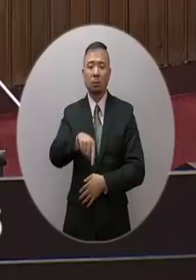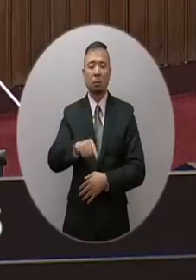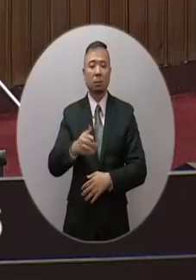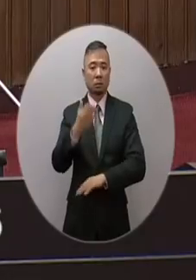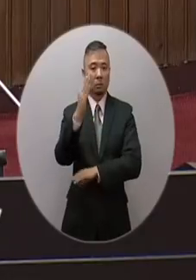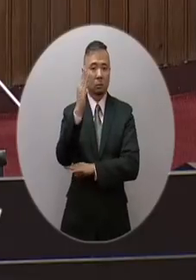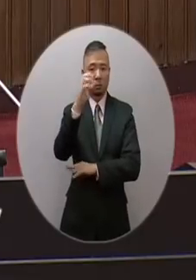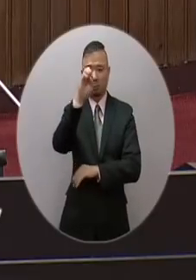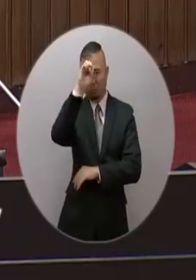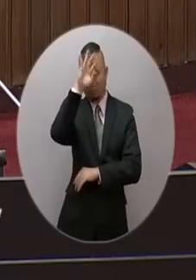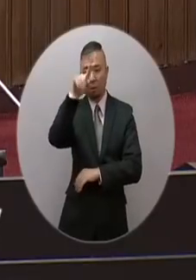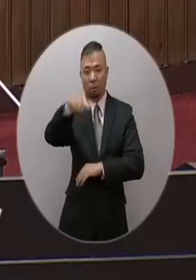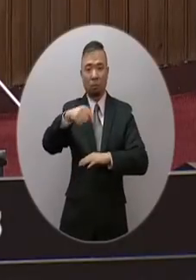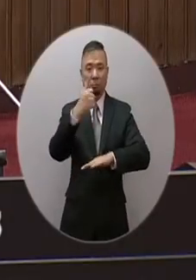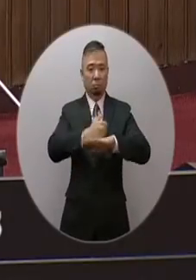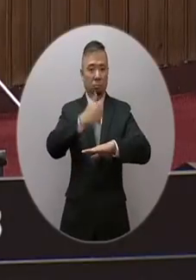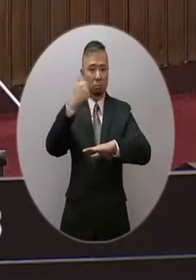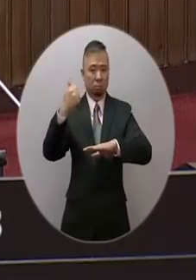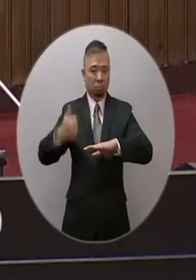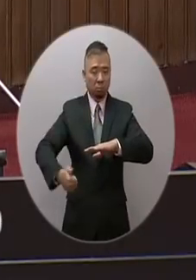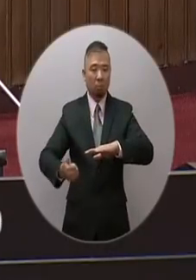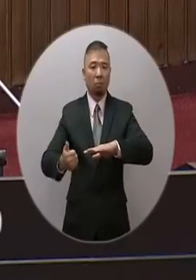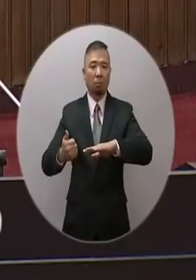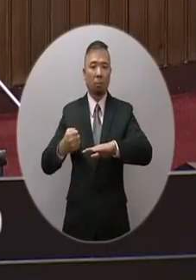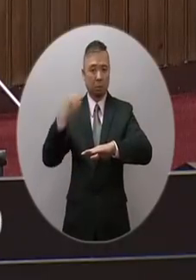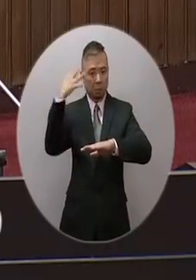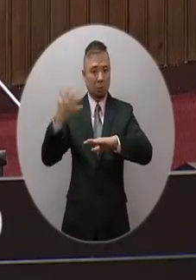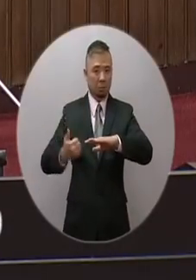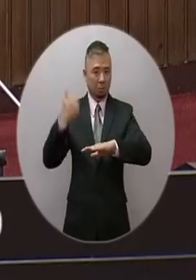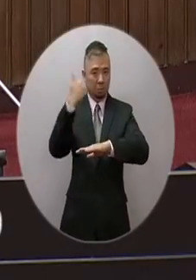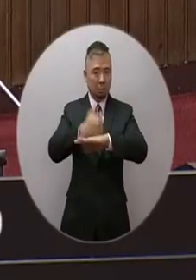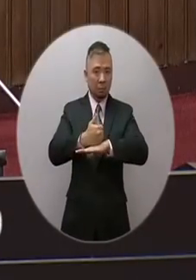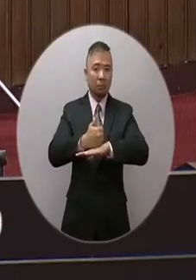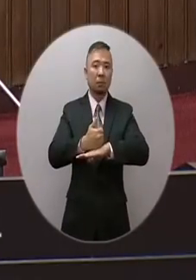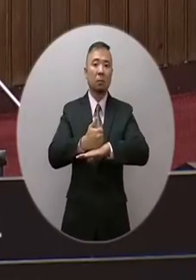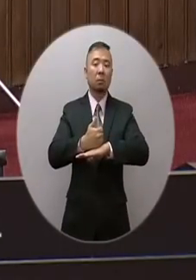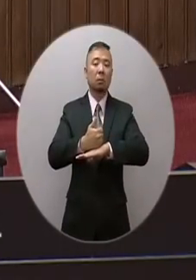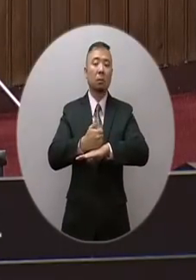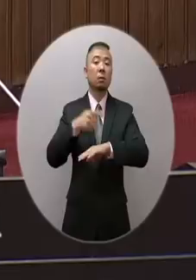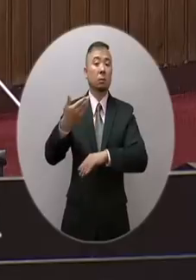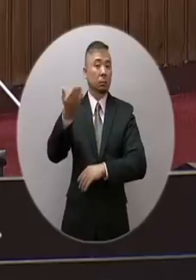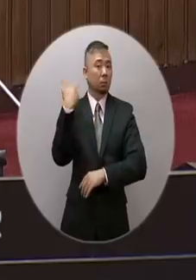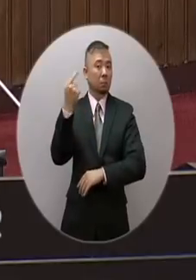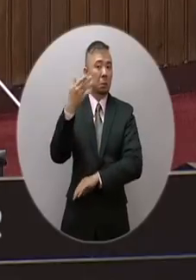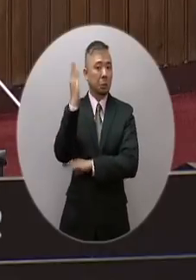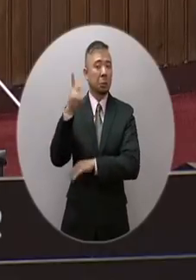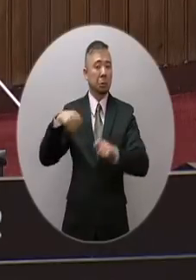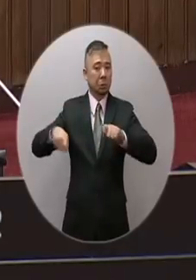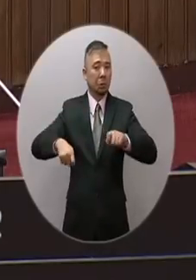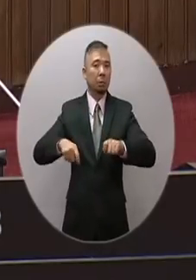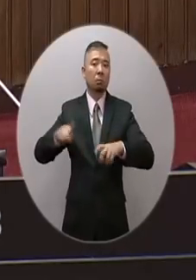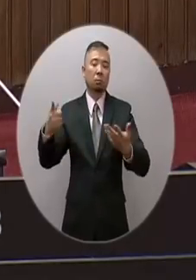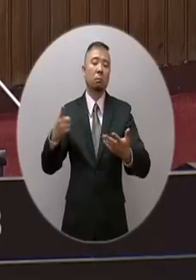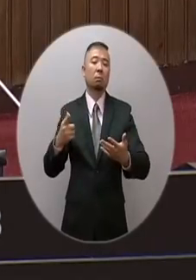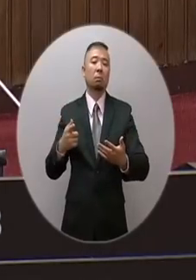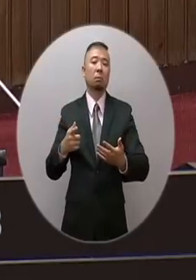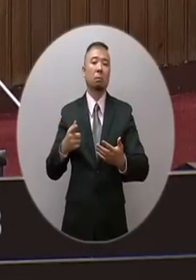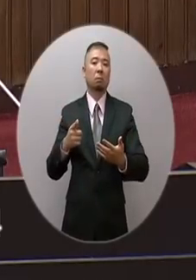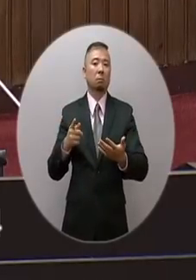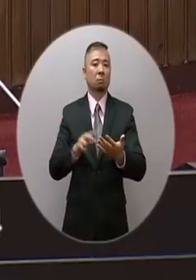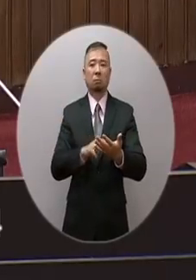替，新的执政者有权可改变前朝的政策，但是分